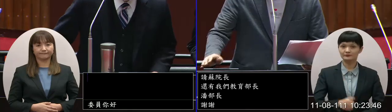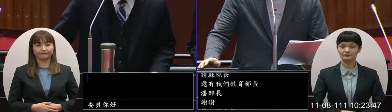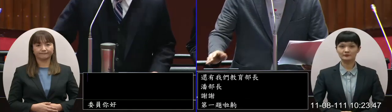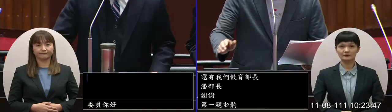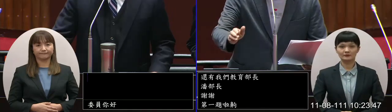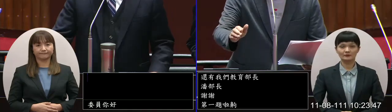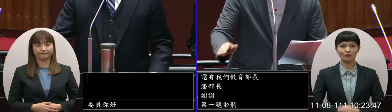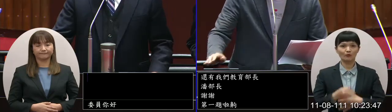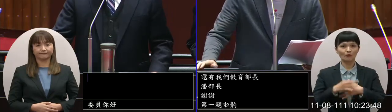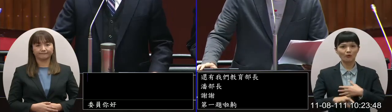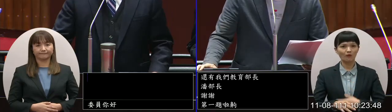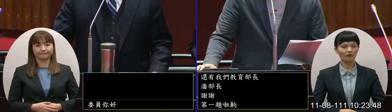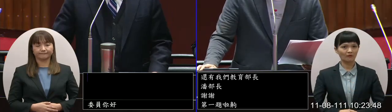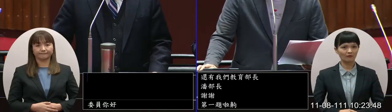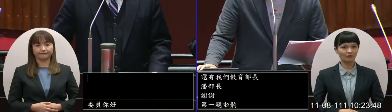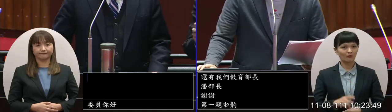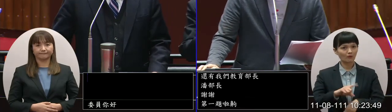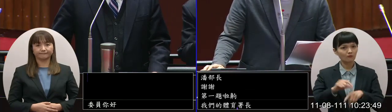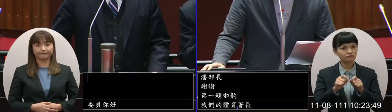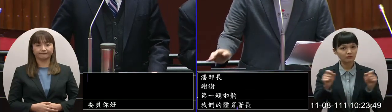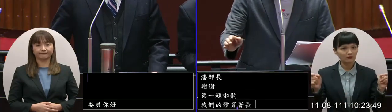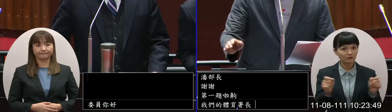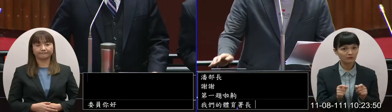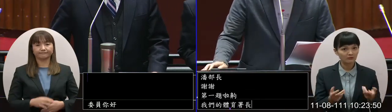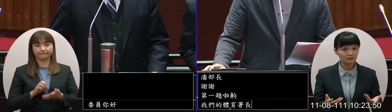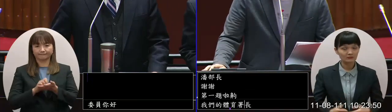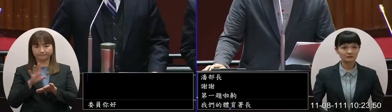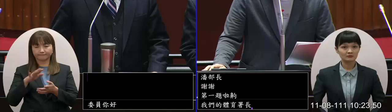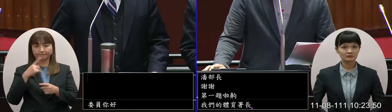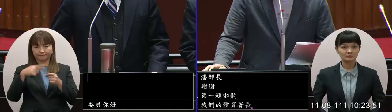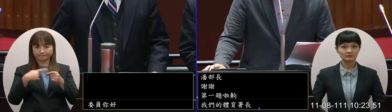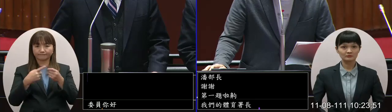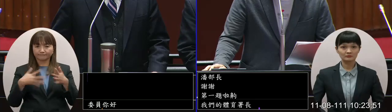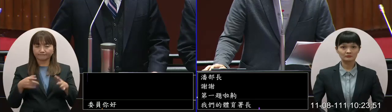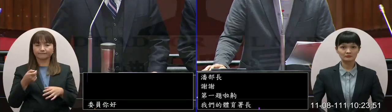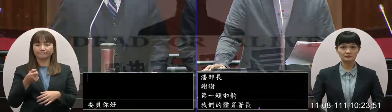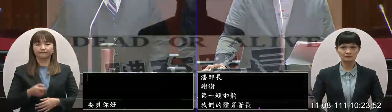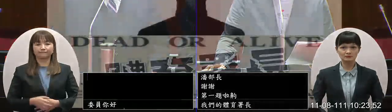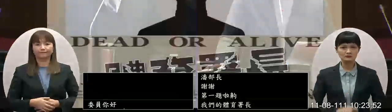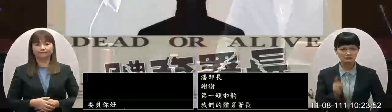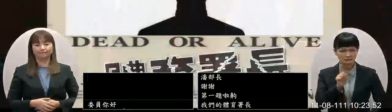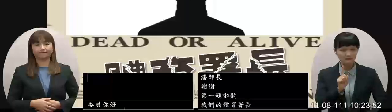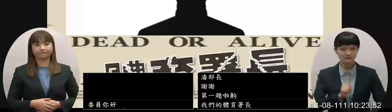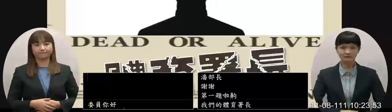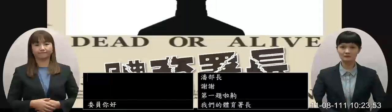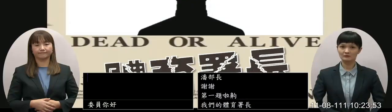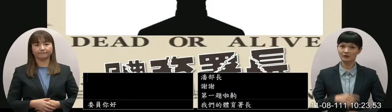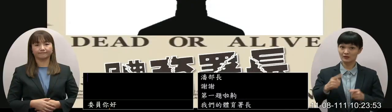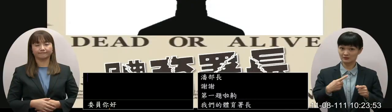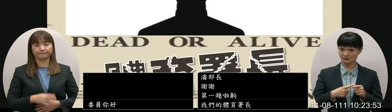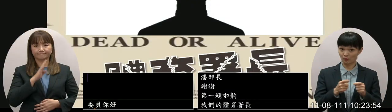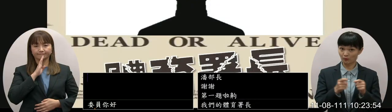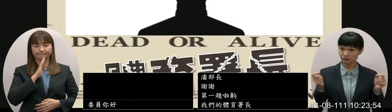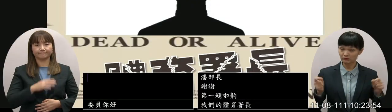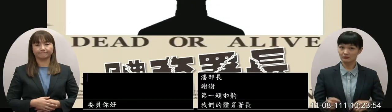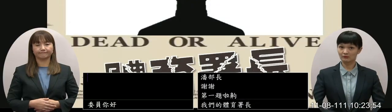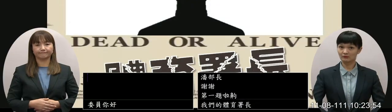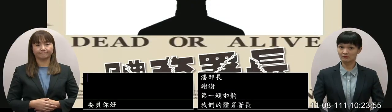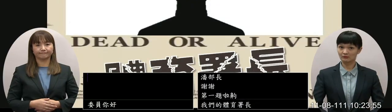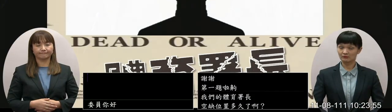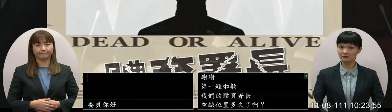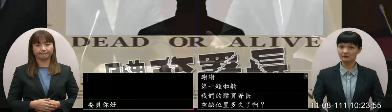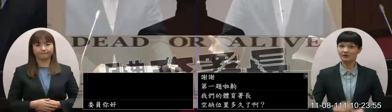置多久啊？ 跟委员报告一年多一点。 啊？ 一年多。 一年多。 是。 体